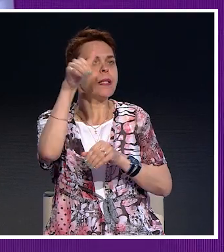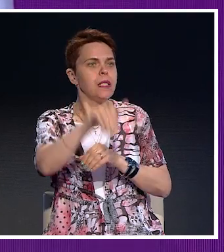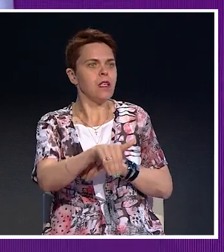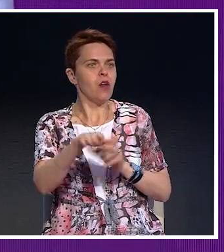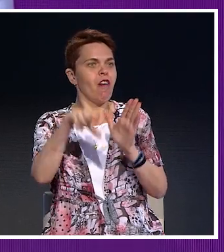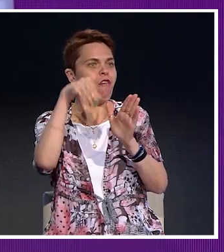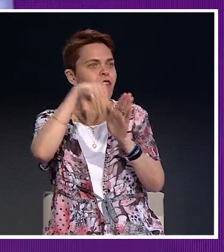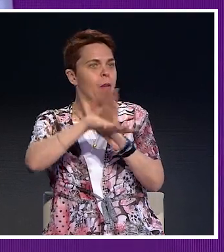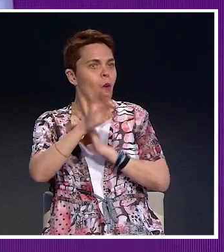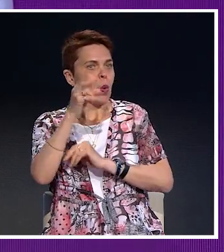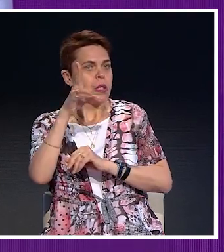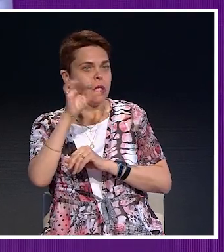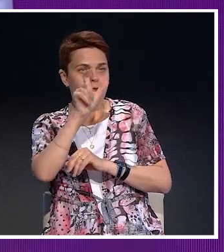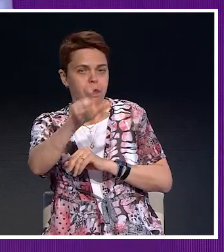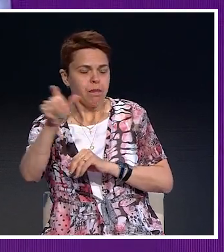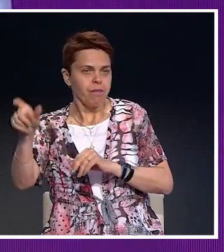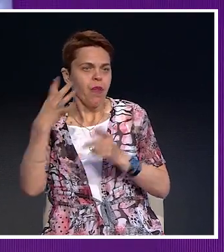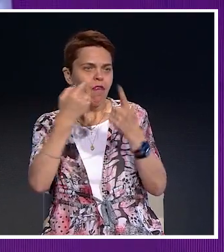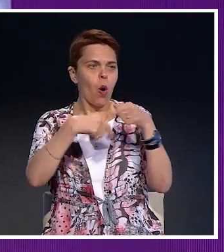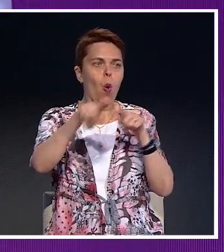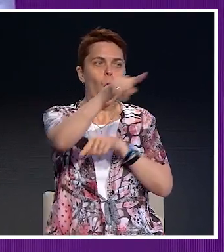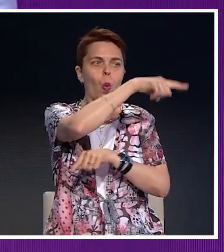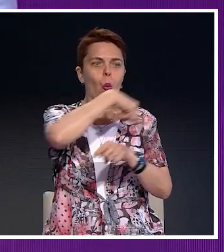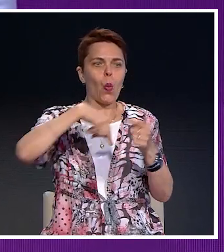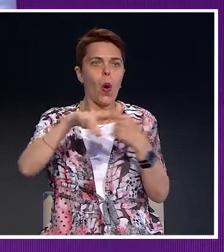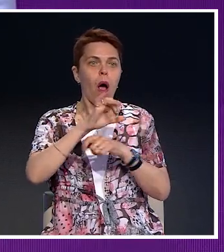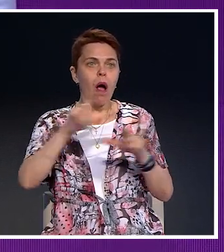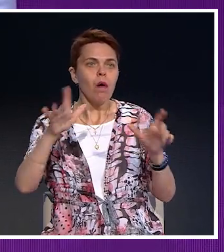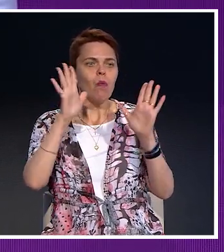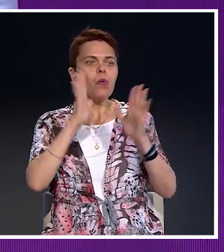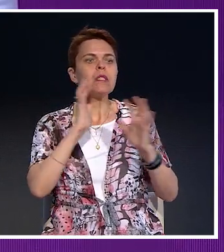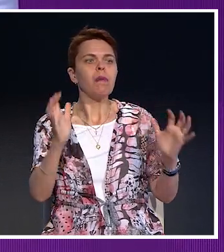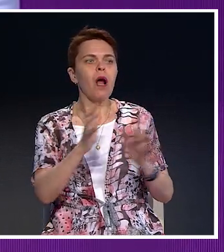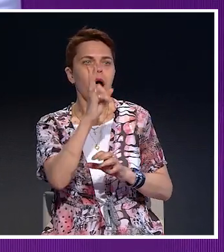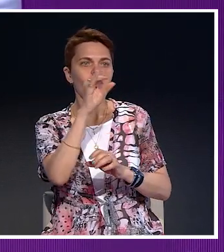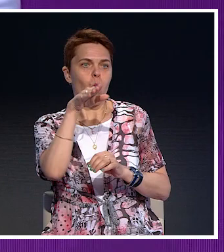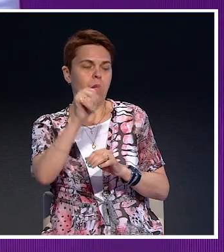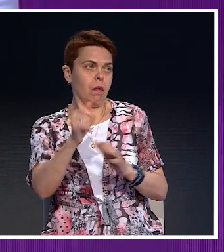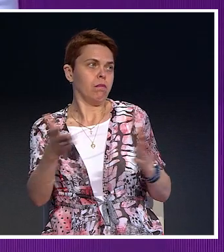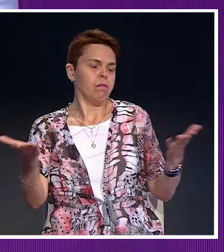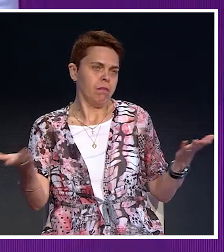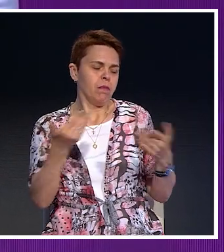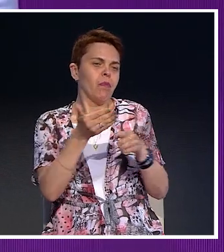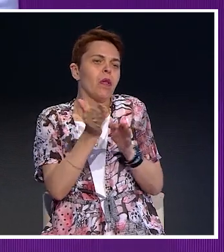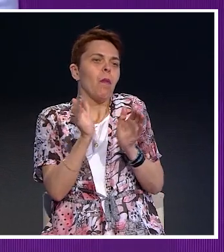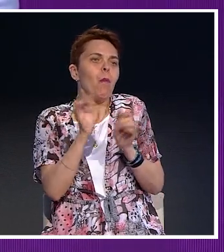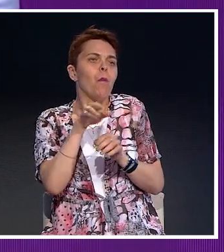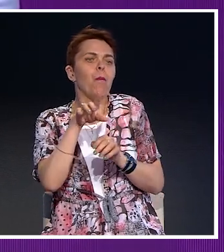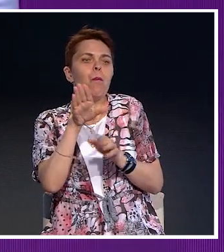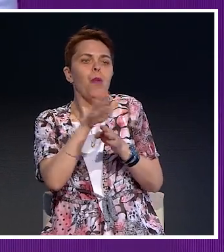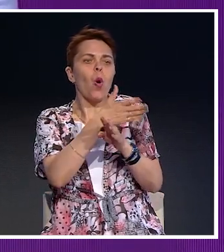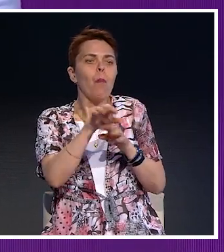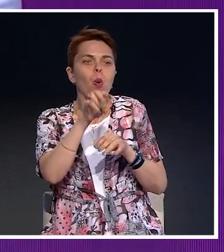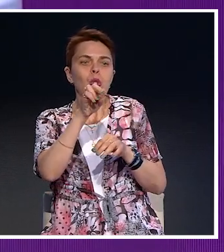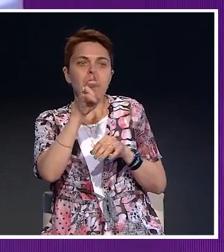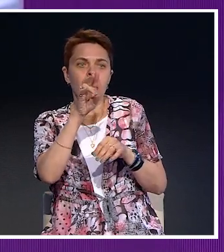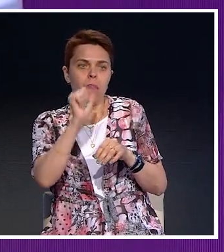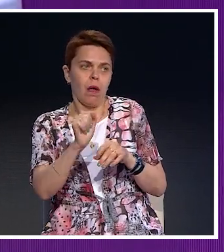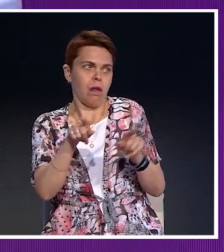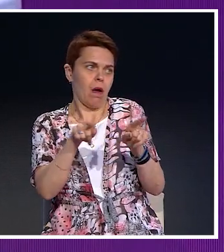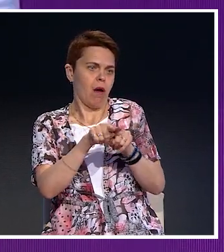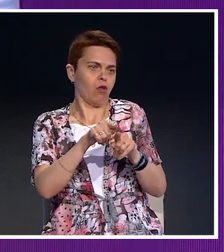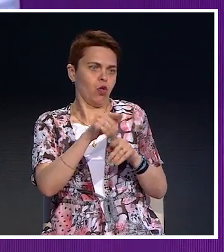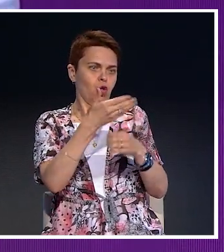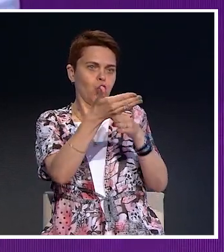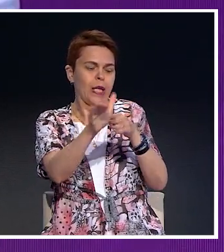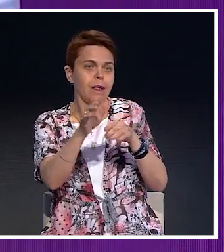виборців в мажоритарних округах, має бути збережена квота. Пропорційна частина, пропорційно-партійна система